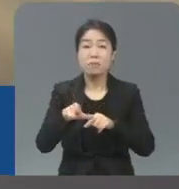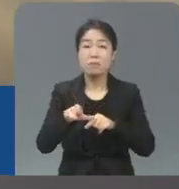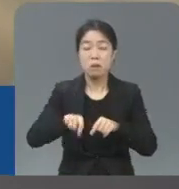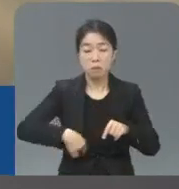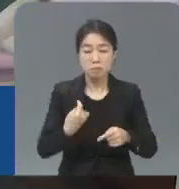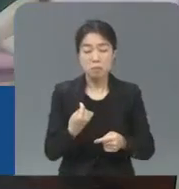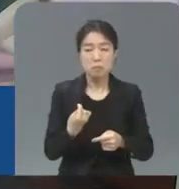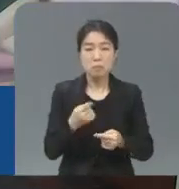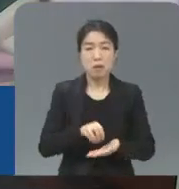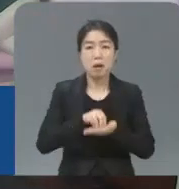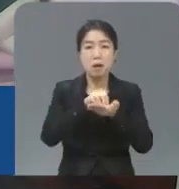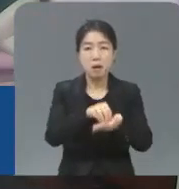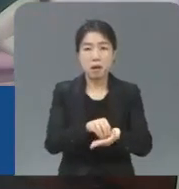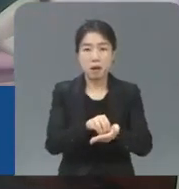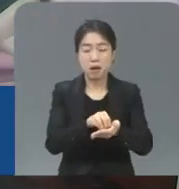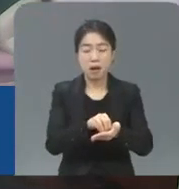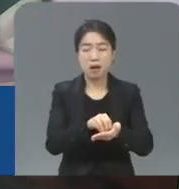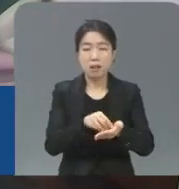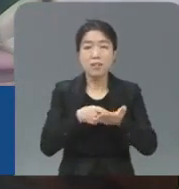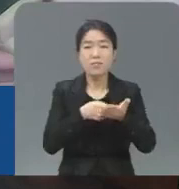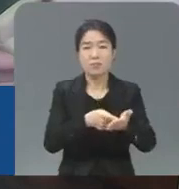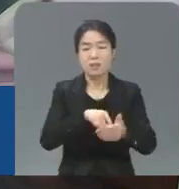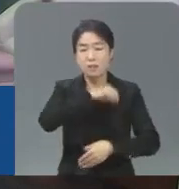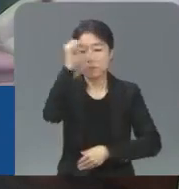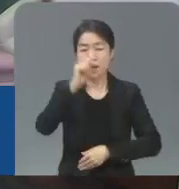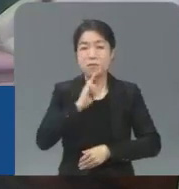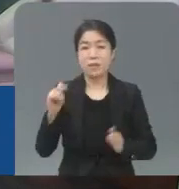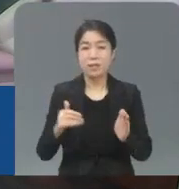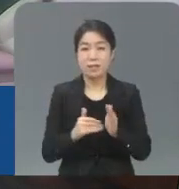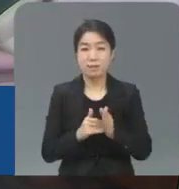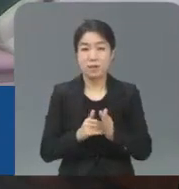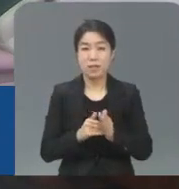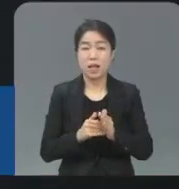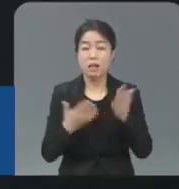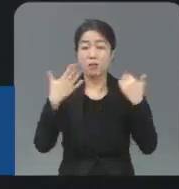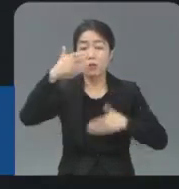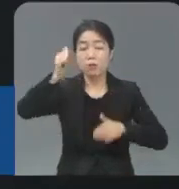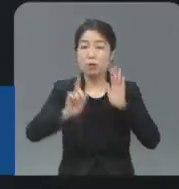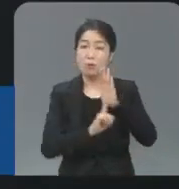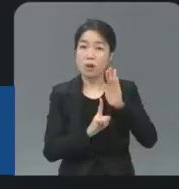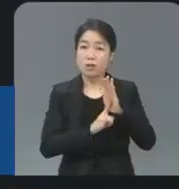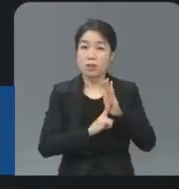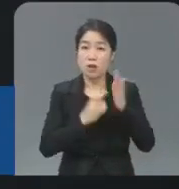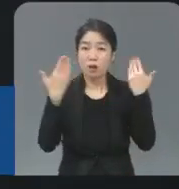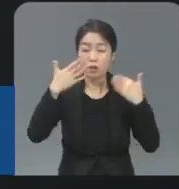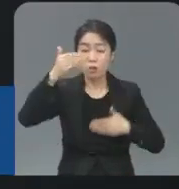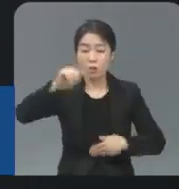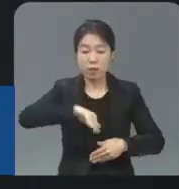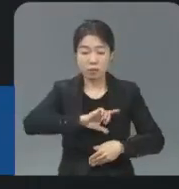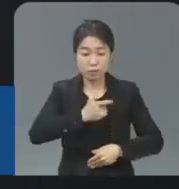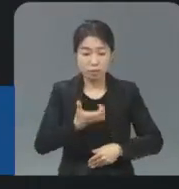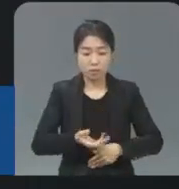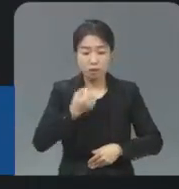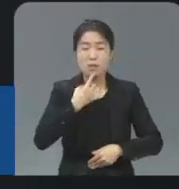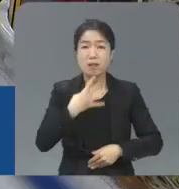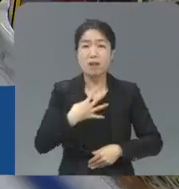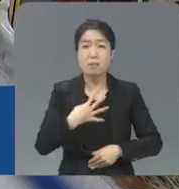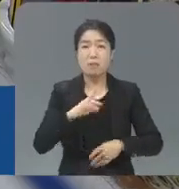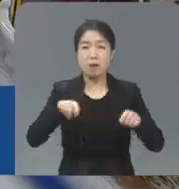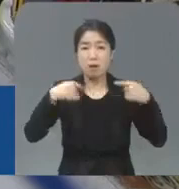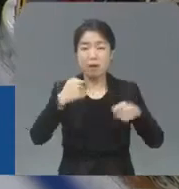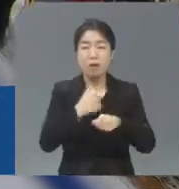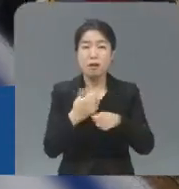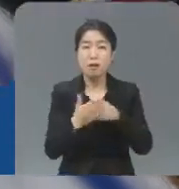지원해 임용됐다고 밝혔습니다. 시민 모임은 교장 공모제가 교장 자격증 소지자 위주로 운영돼 일선